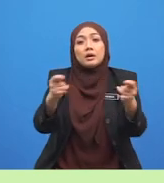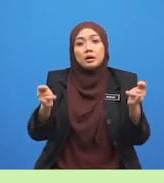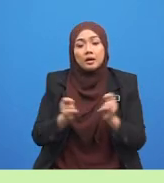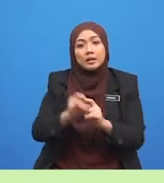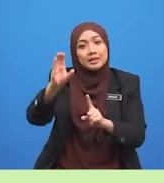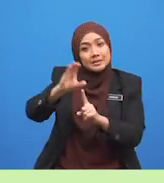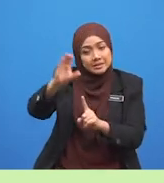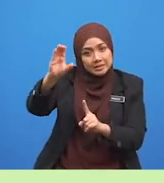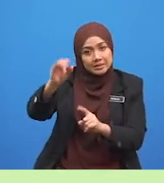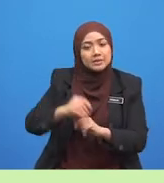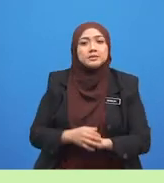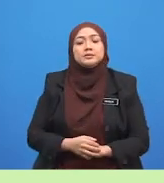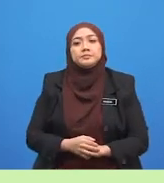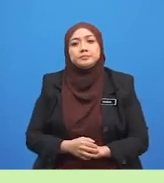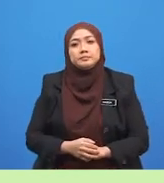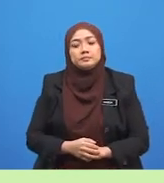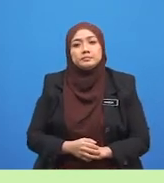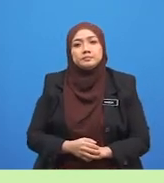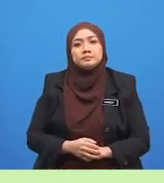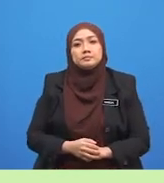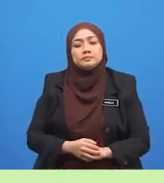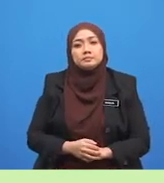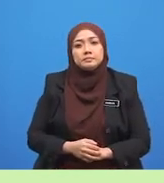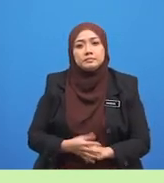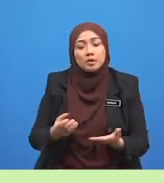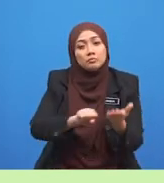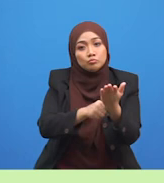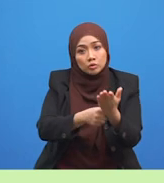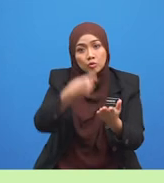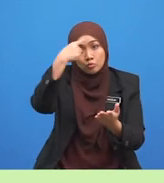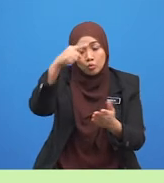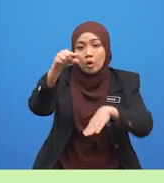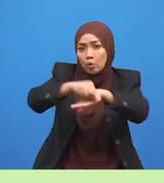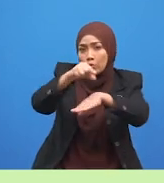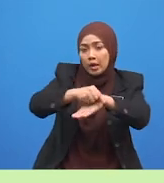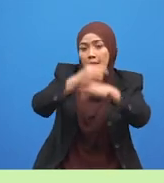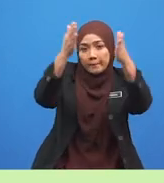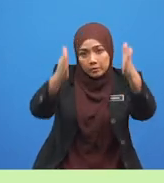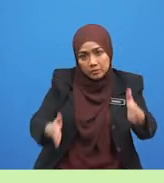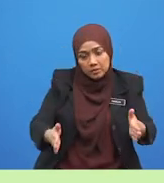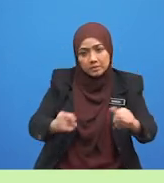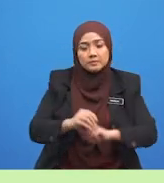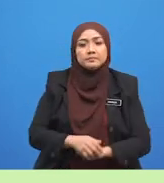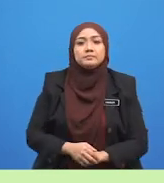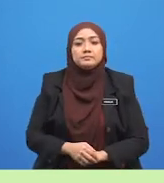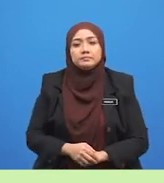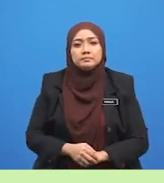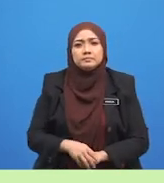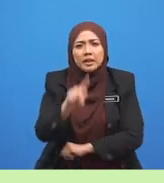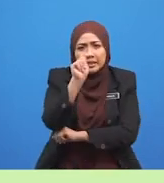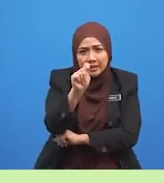ini sebagai sumber domestik kepada penduduk. Bagi tasik